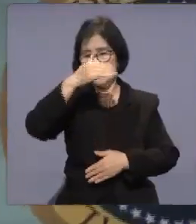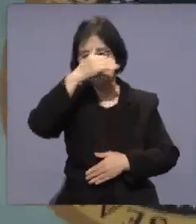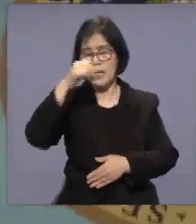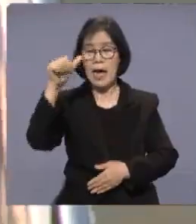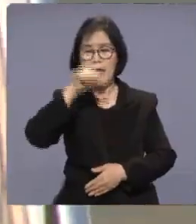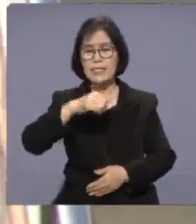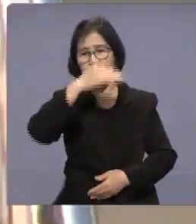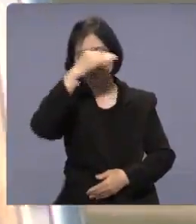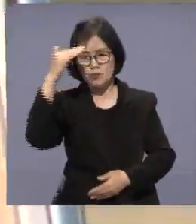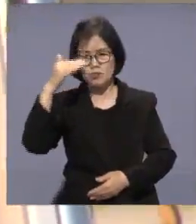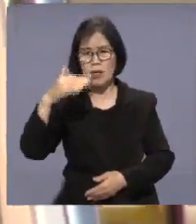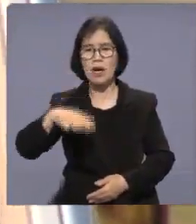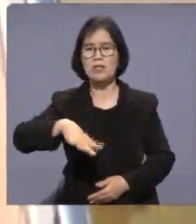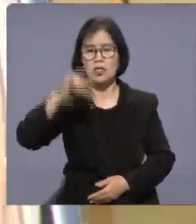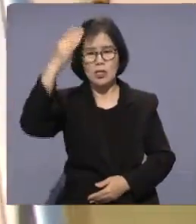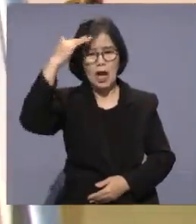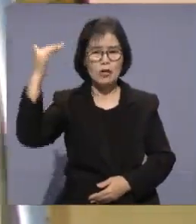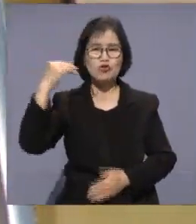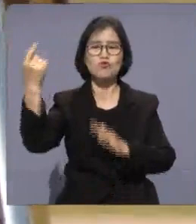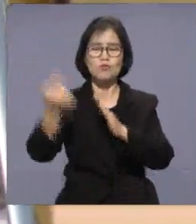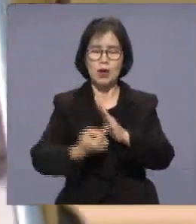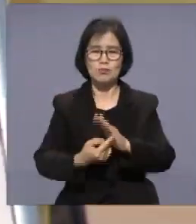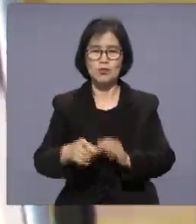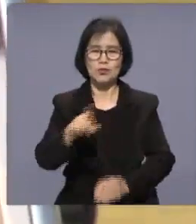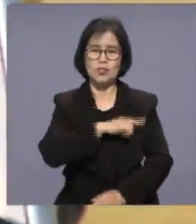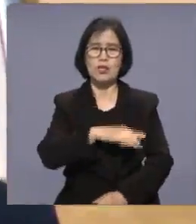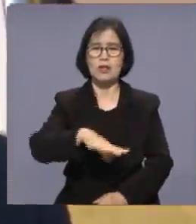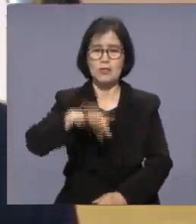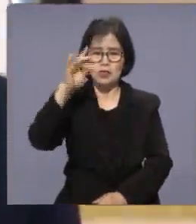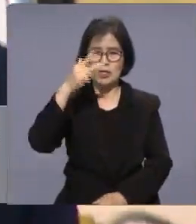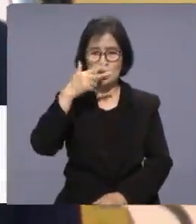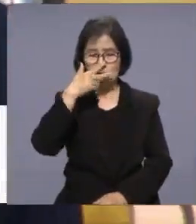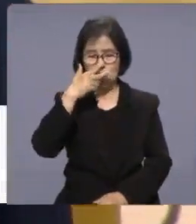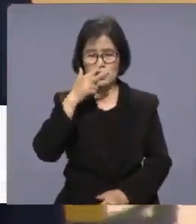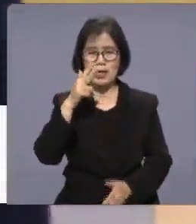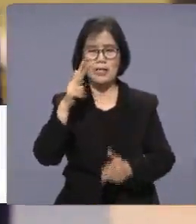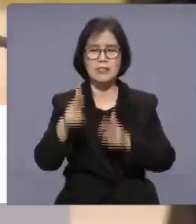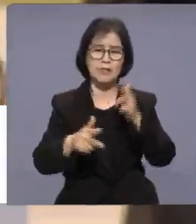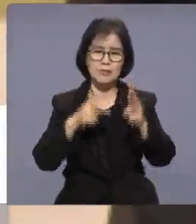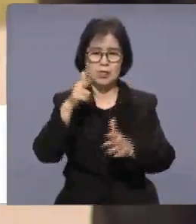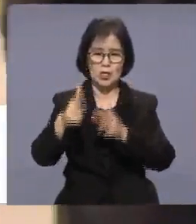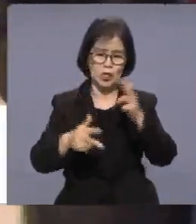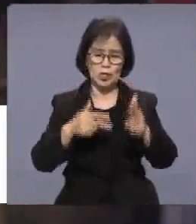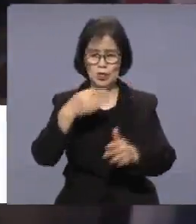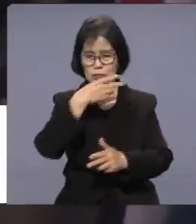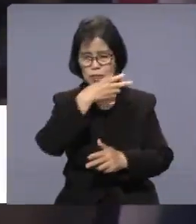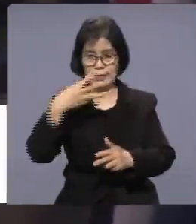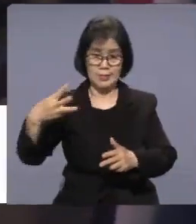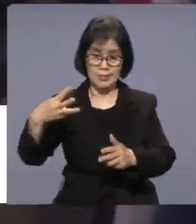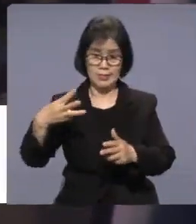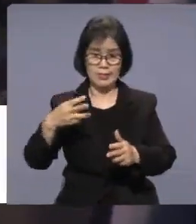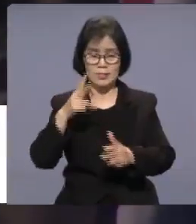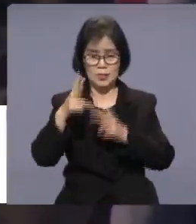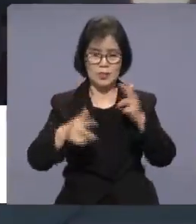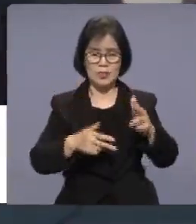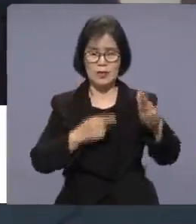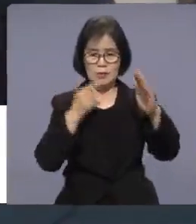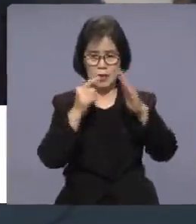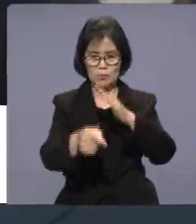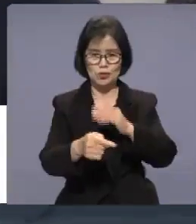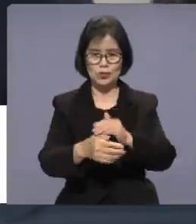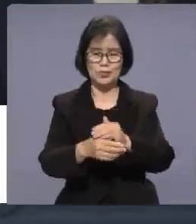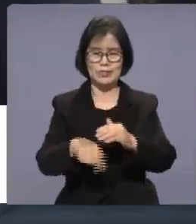순방이자 첫 한국 방문입니다. 가장 먼저 평택 삼성전자 반도체 공장을 찾았는데 전용 차량을